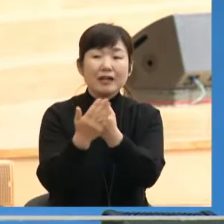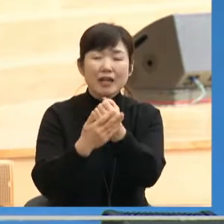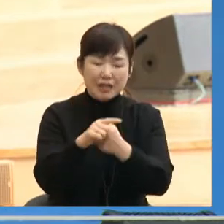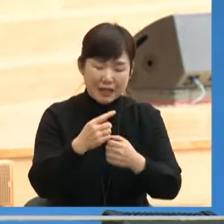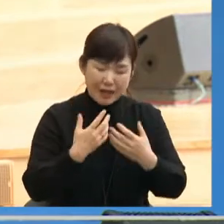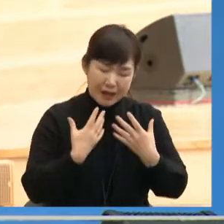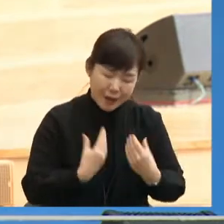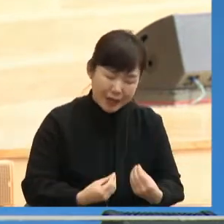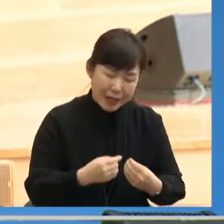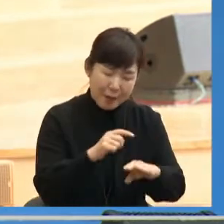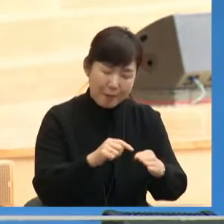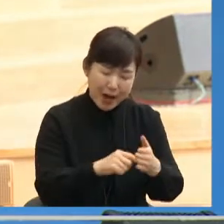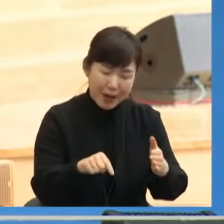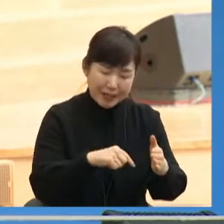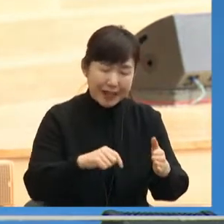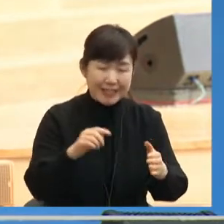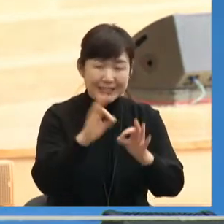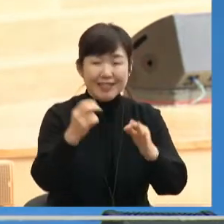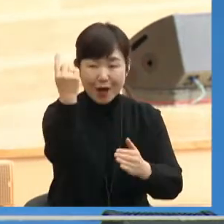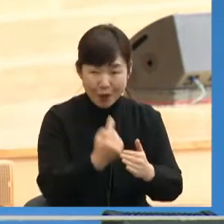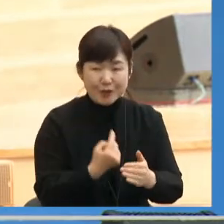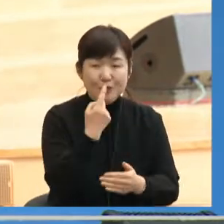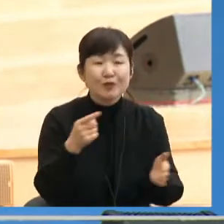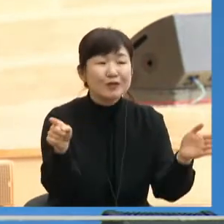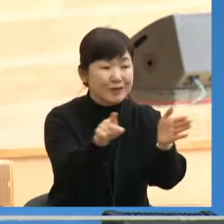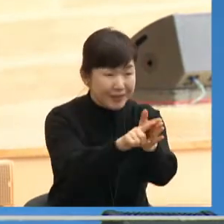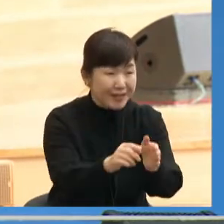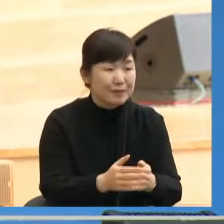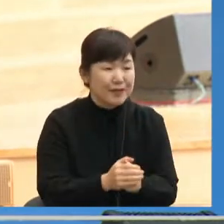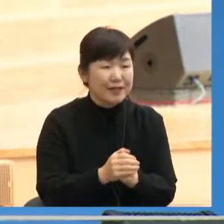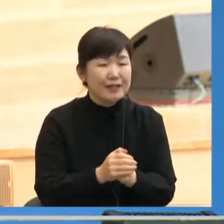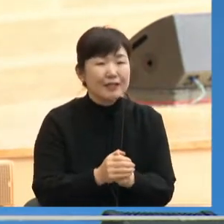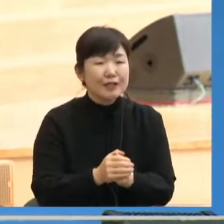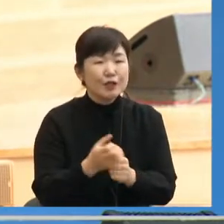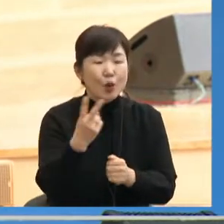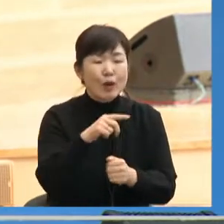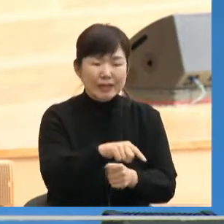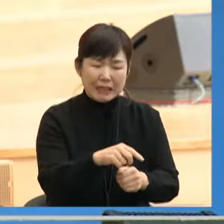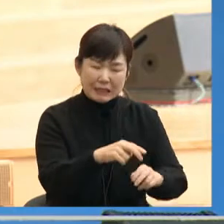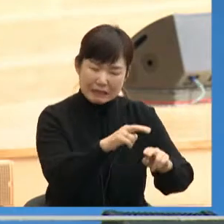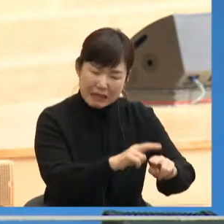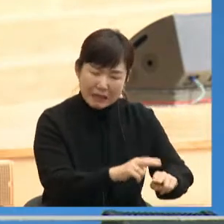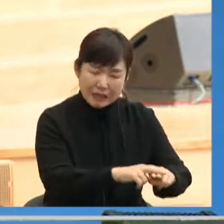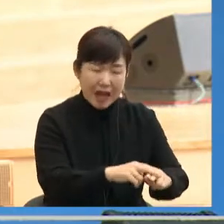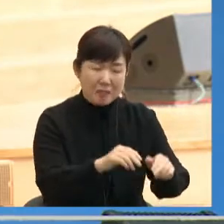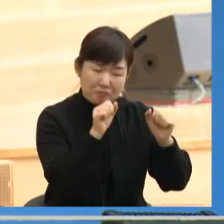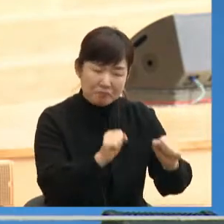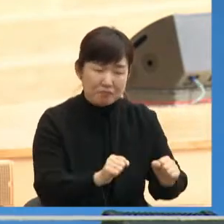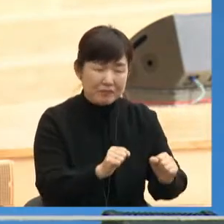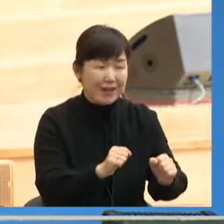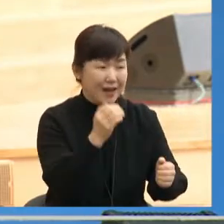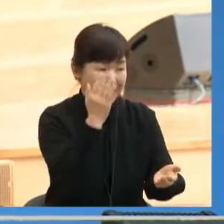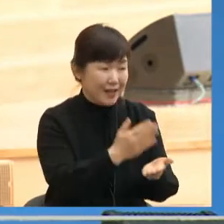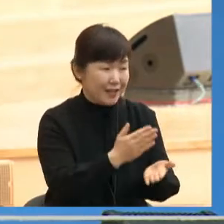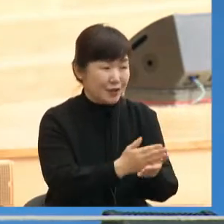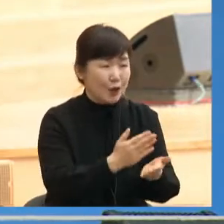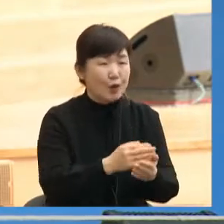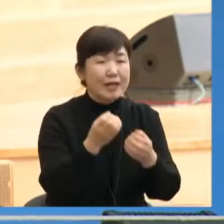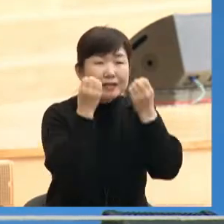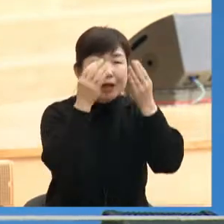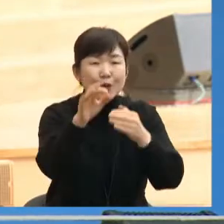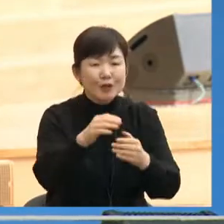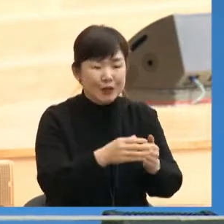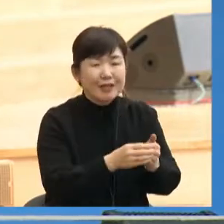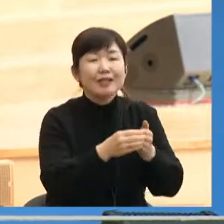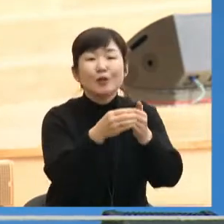있는 곳까지 우리를 찾아오실 줄 믿습니다. 예. 동시에 우리를 그 자리에 머물게 하지 않으시고 우리를 새로운 곳으로 하나님이